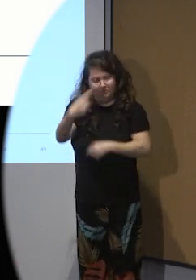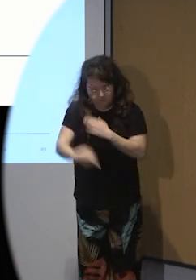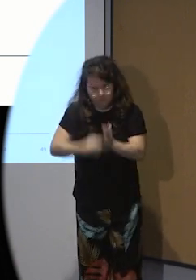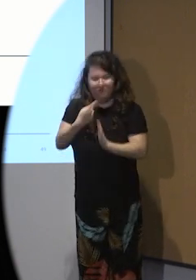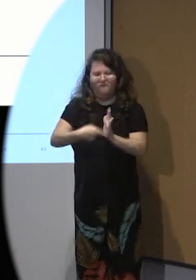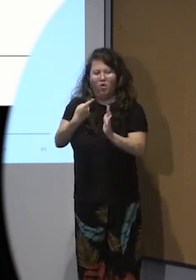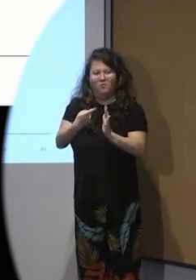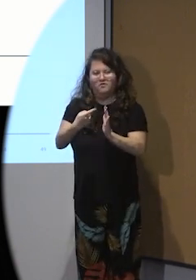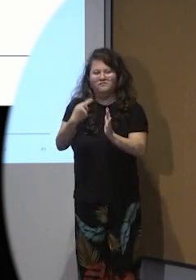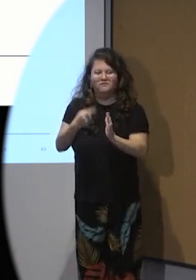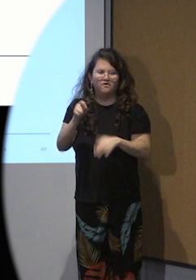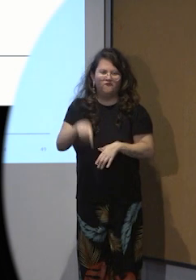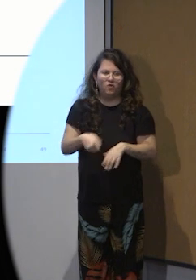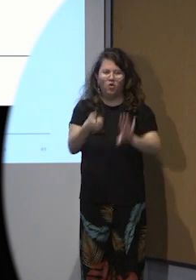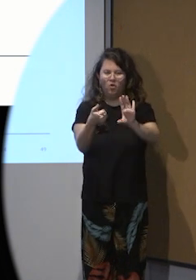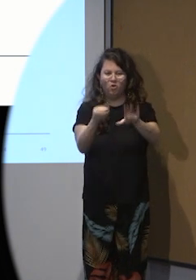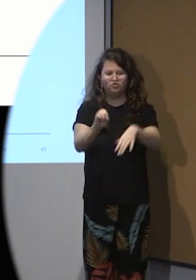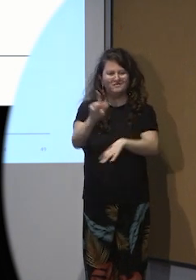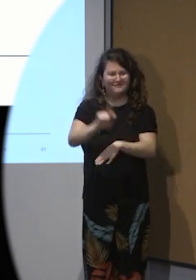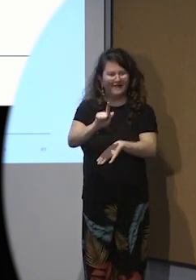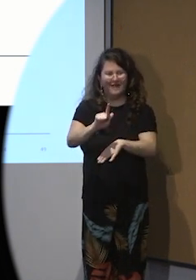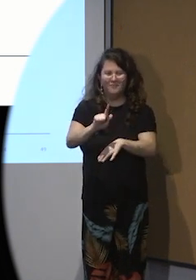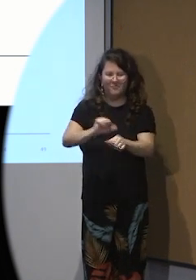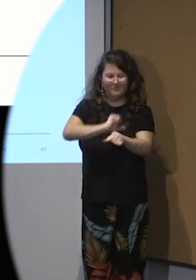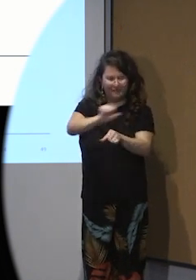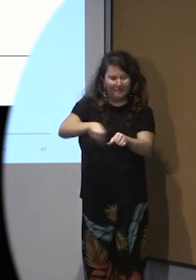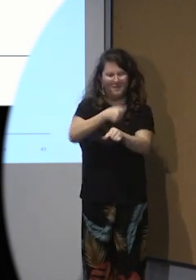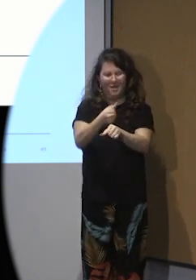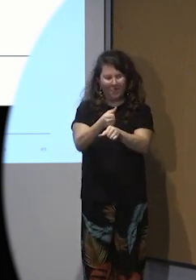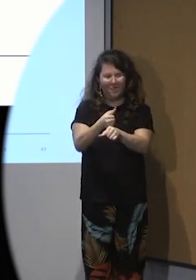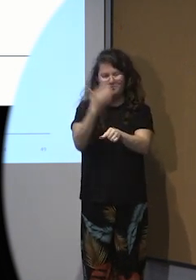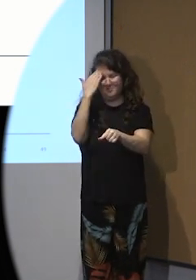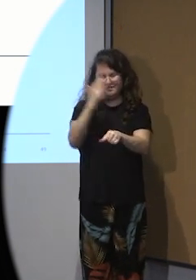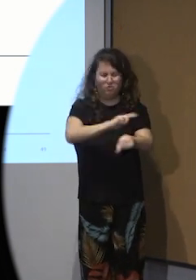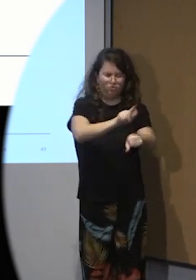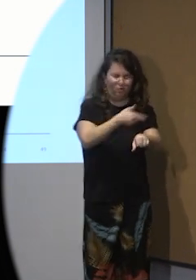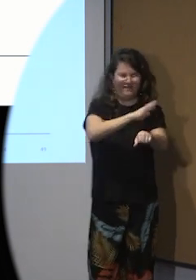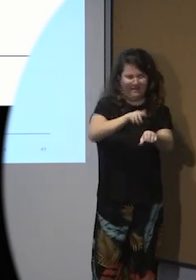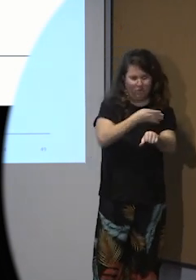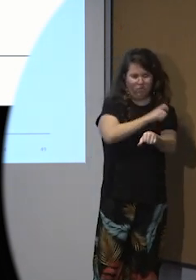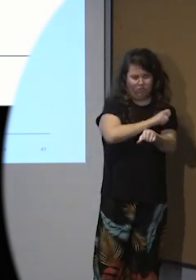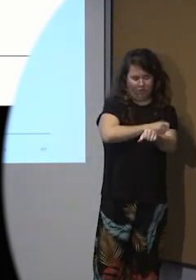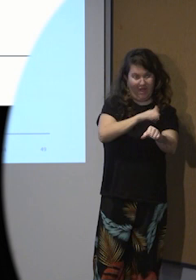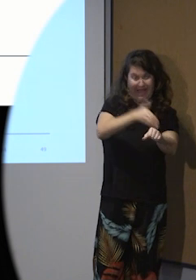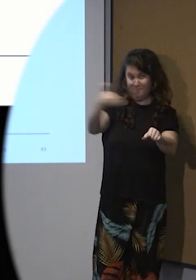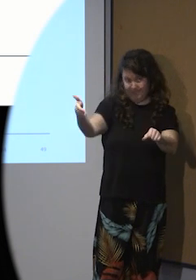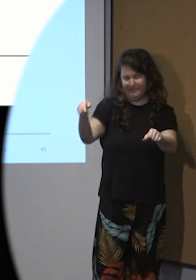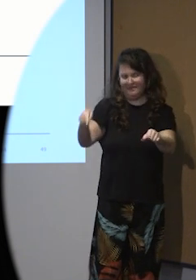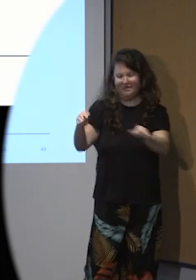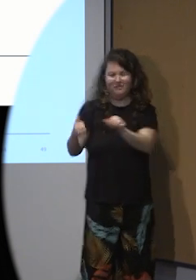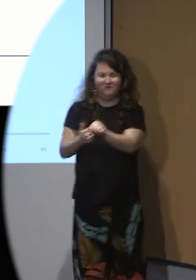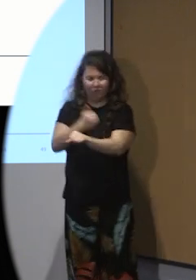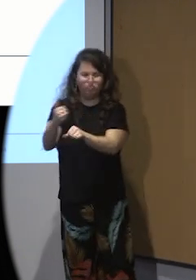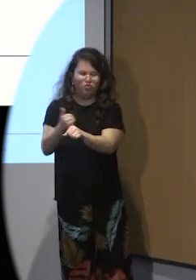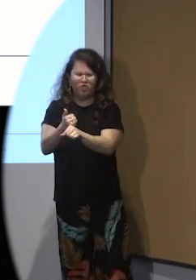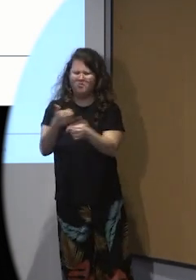60 grammes de glucides par heure pendant 3 à 4 heures après l'exercice, sur des index glycémiques élevés. Par exemple, des